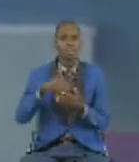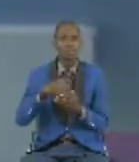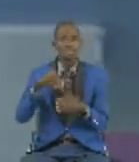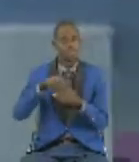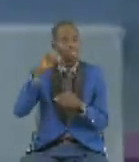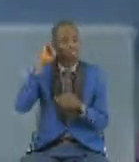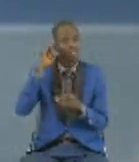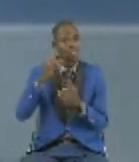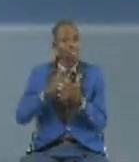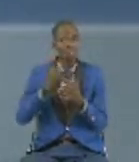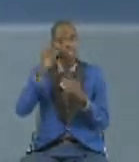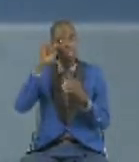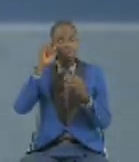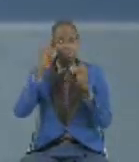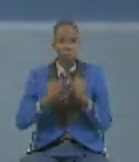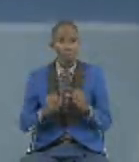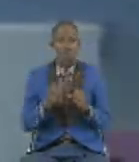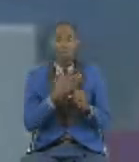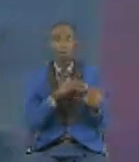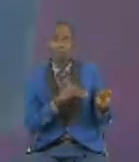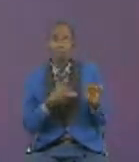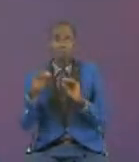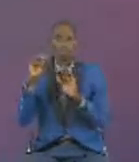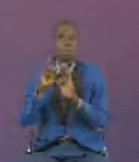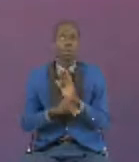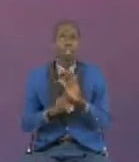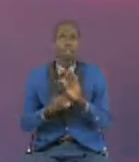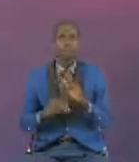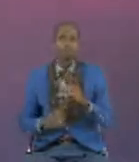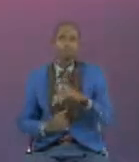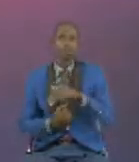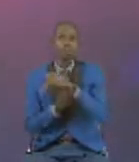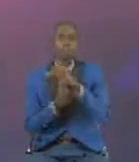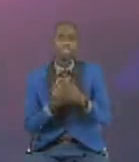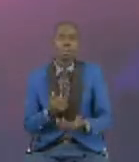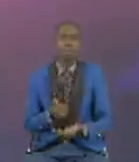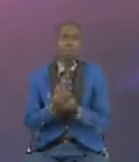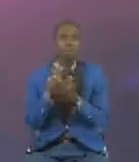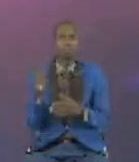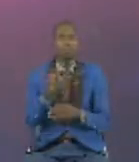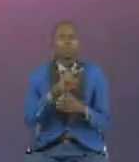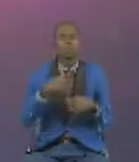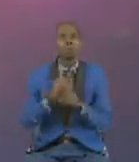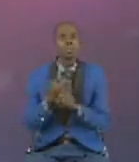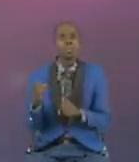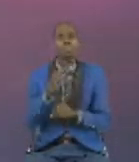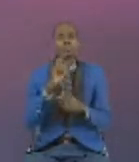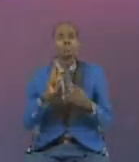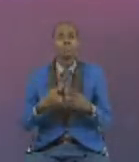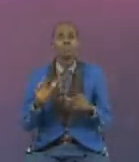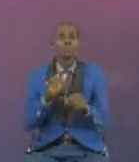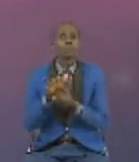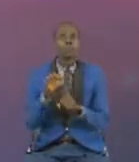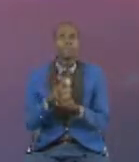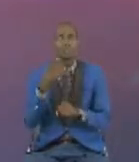le Saint-Esprit qui les envoyait, leur donnant la force et la puissance, et les amenant donc à